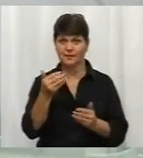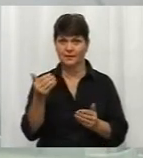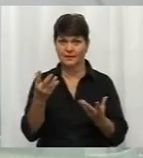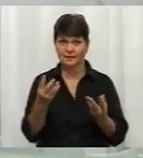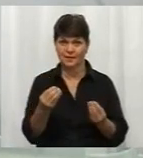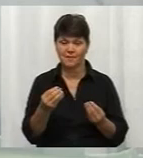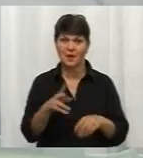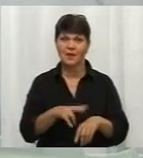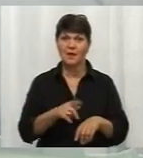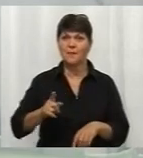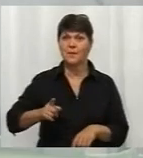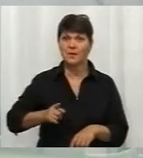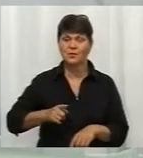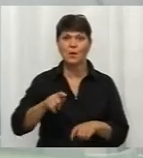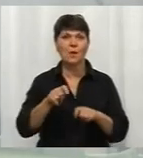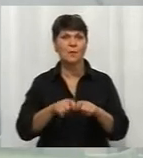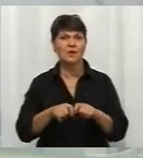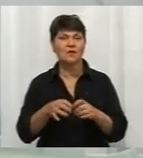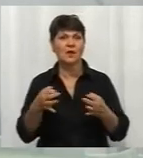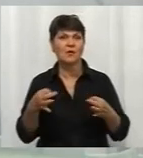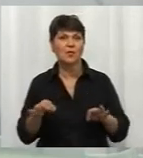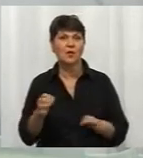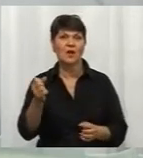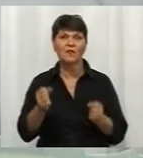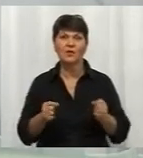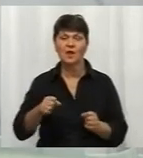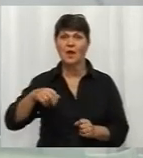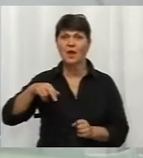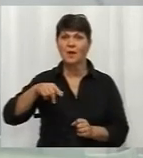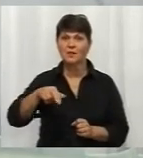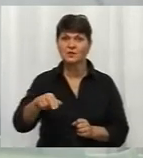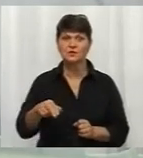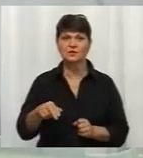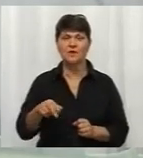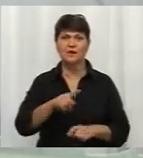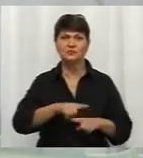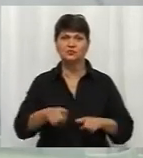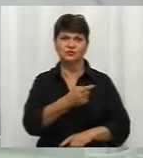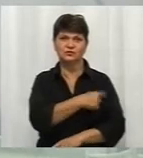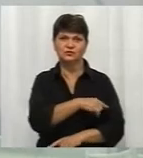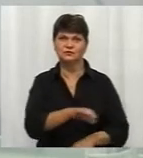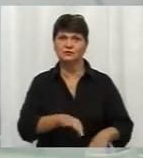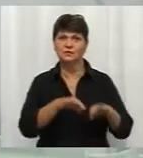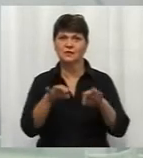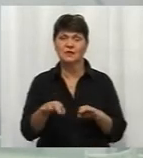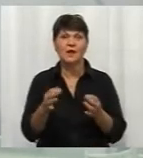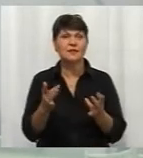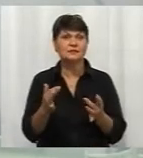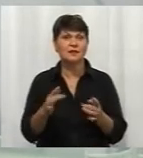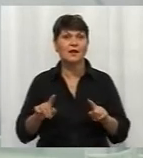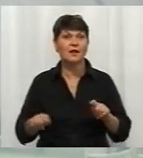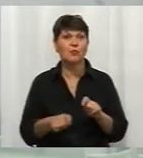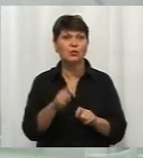патрульні поліцейські перевіряли, чи пропускають водії, пішоходи, карети швидких. Скільки порушників затримали і